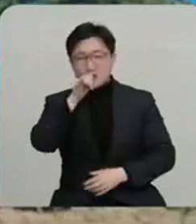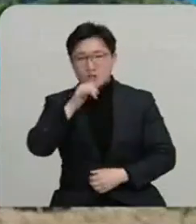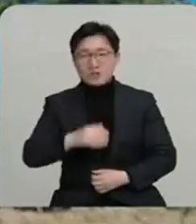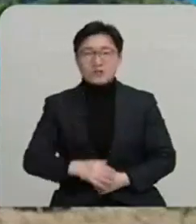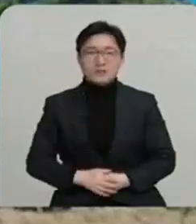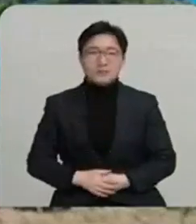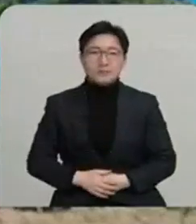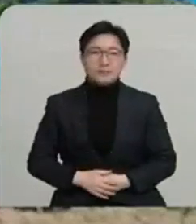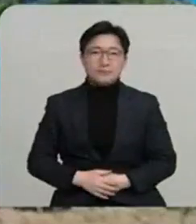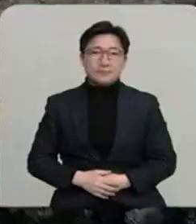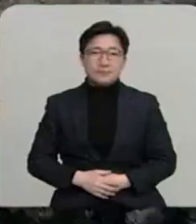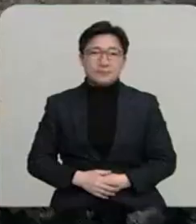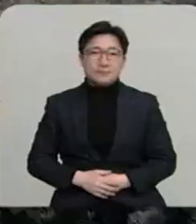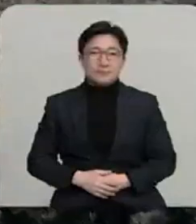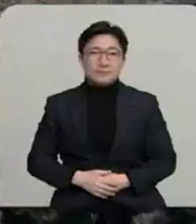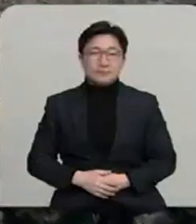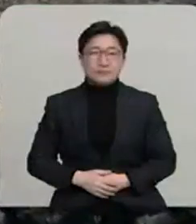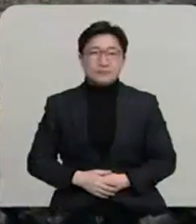다녀왔습니다.